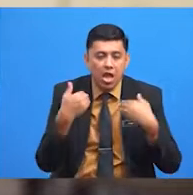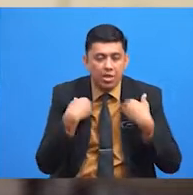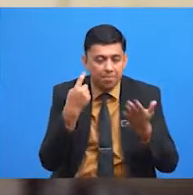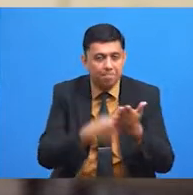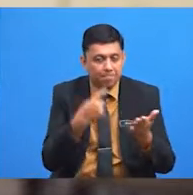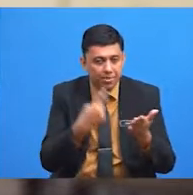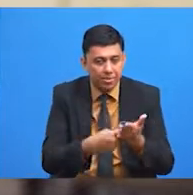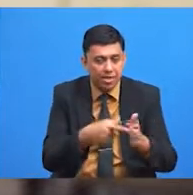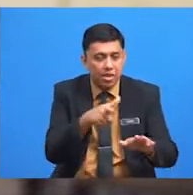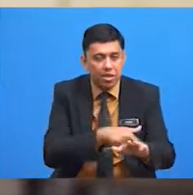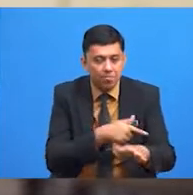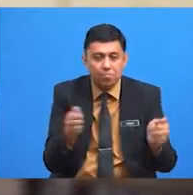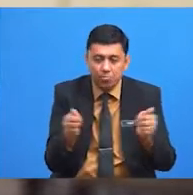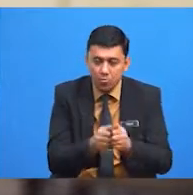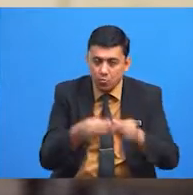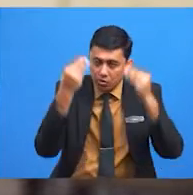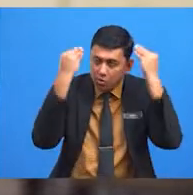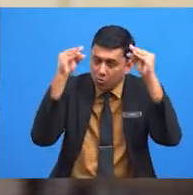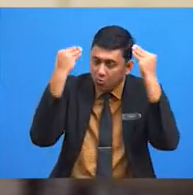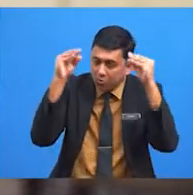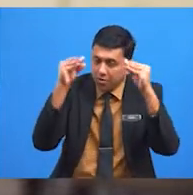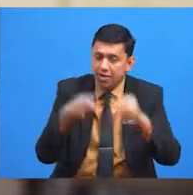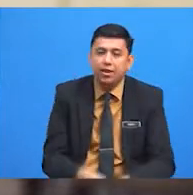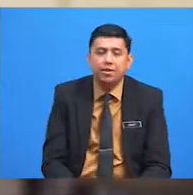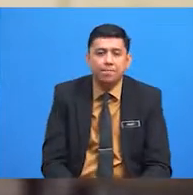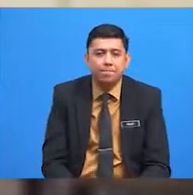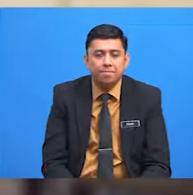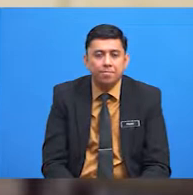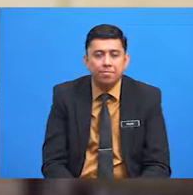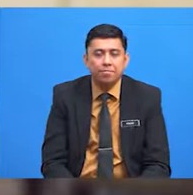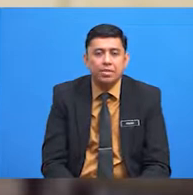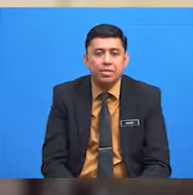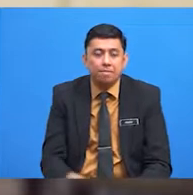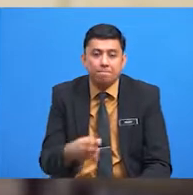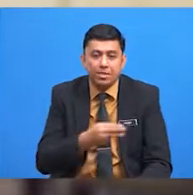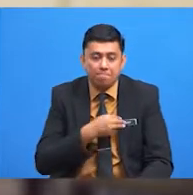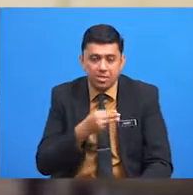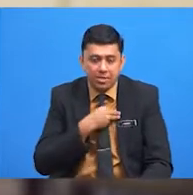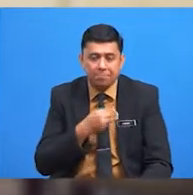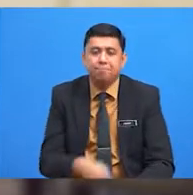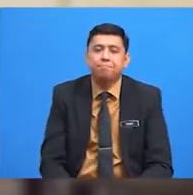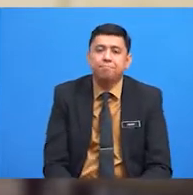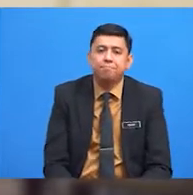mengadakan perbincangan lanjut dengan guru-guru mata pelajaran masing-masing.